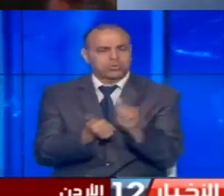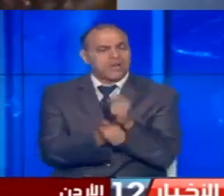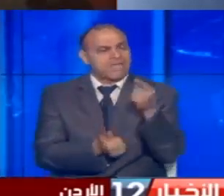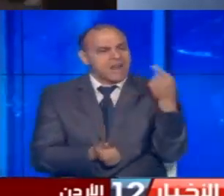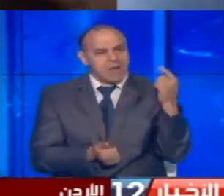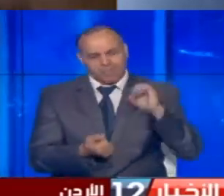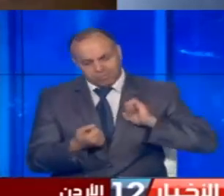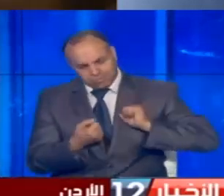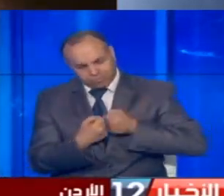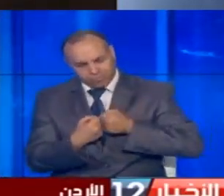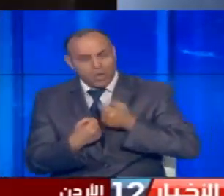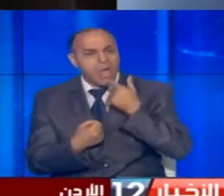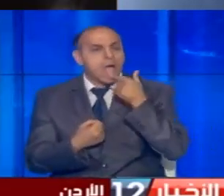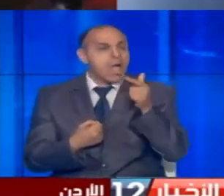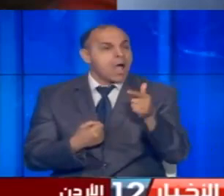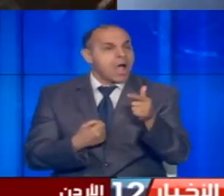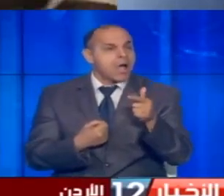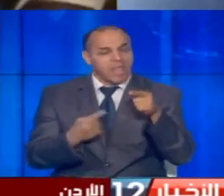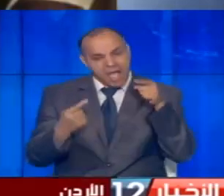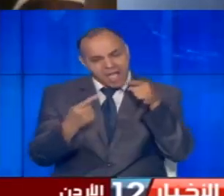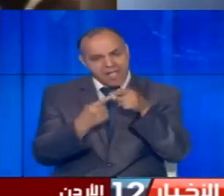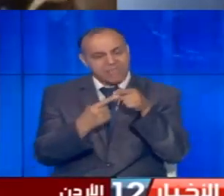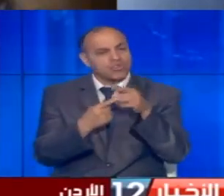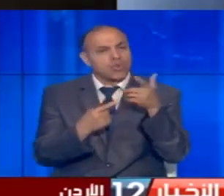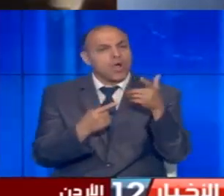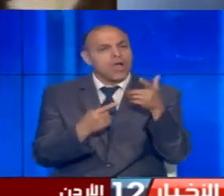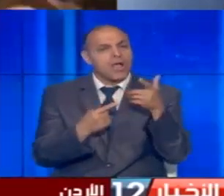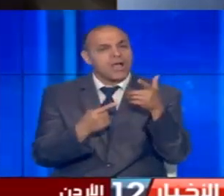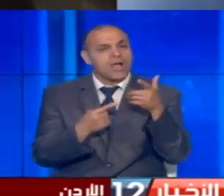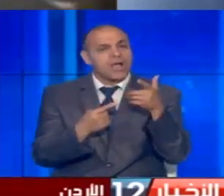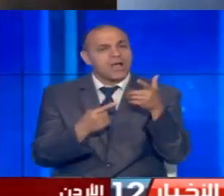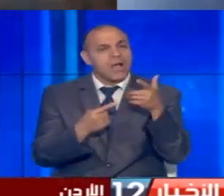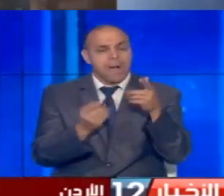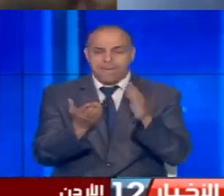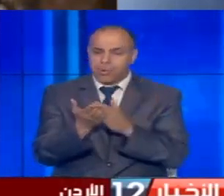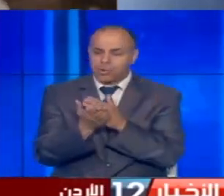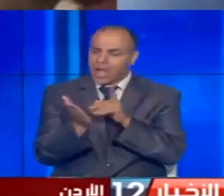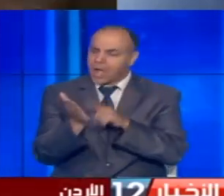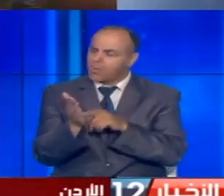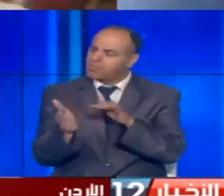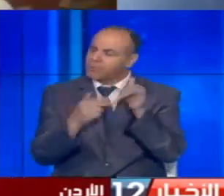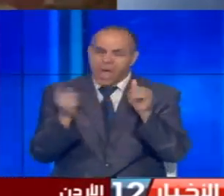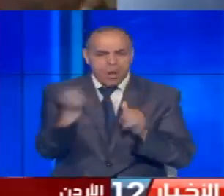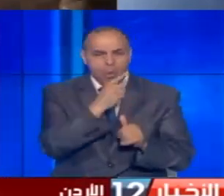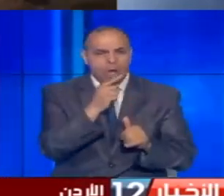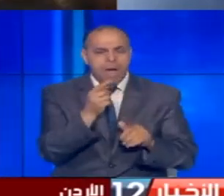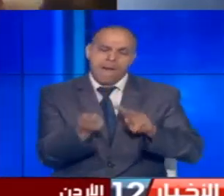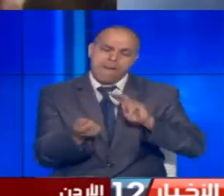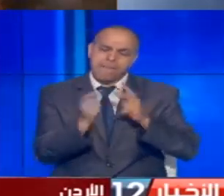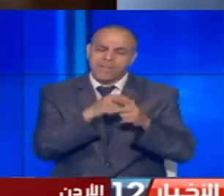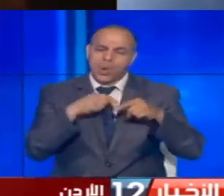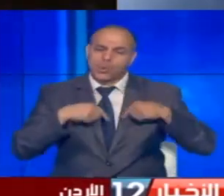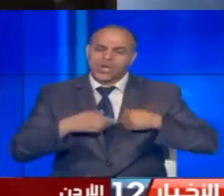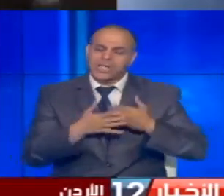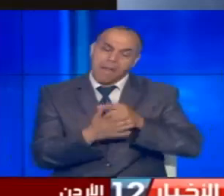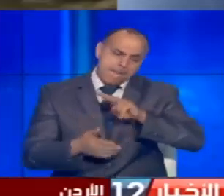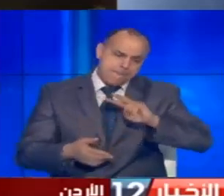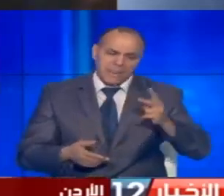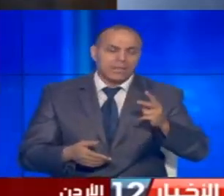الدولي، مؤكدين أن غايتهم الأساسية هي سحب مشروع القانون وتغيير نهج الحكومة